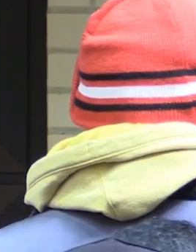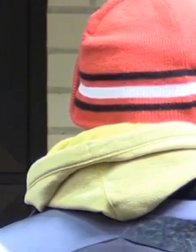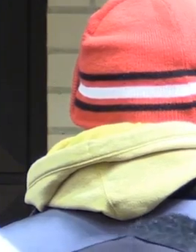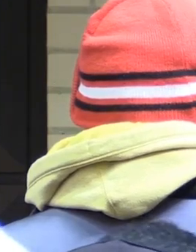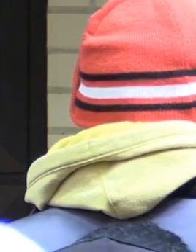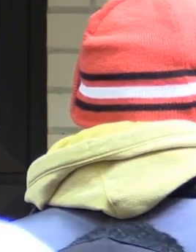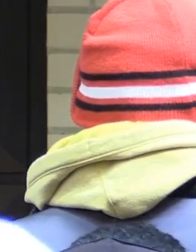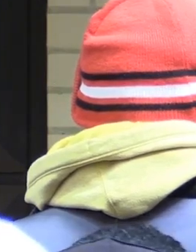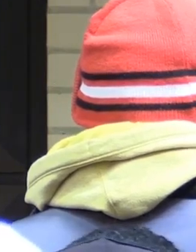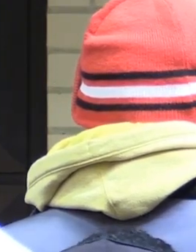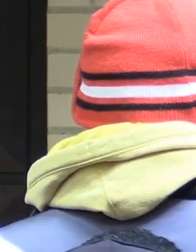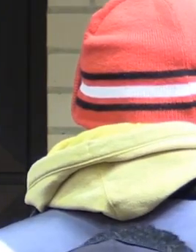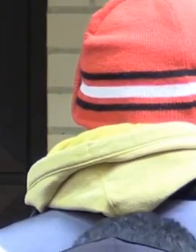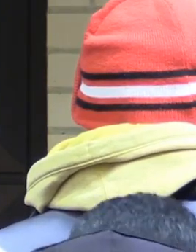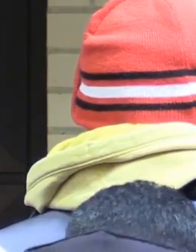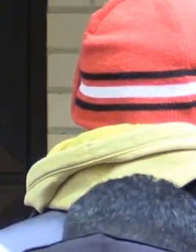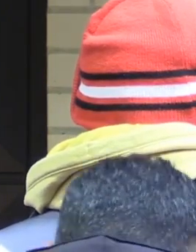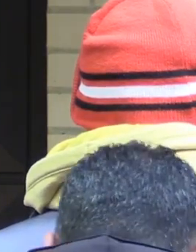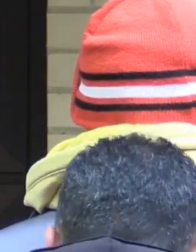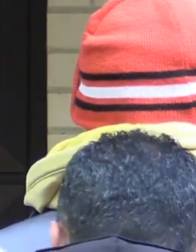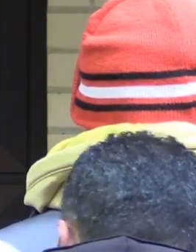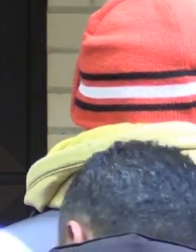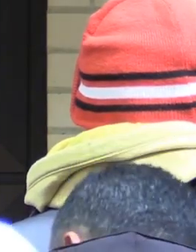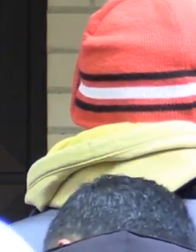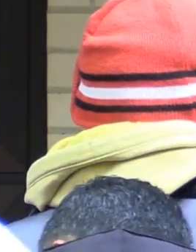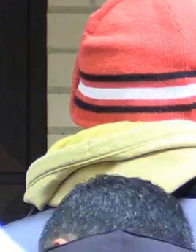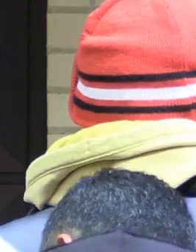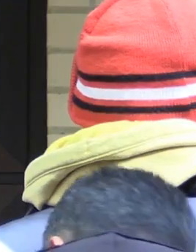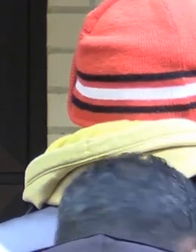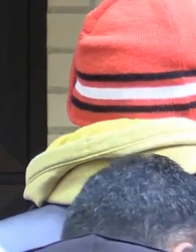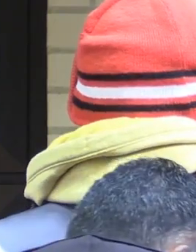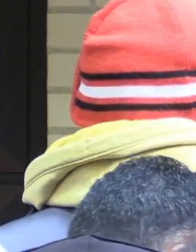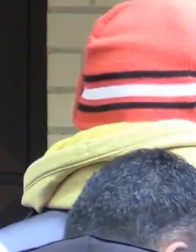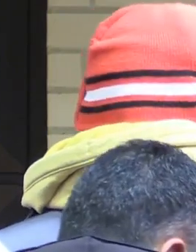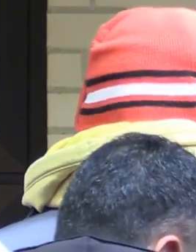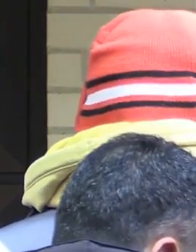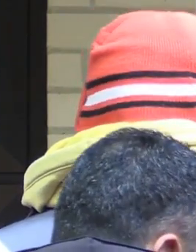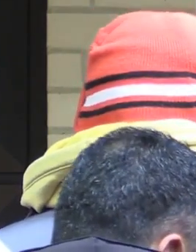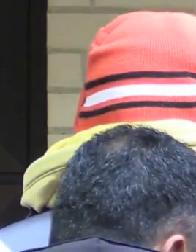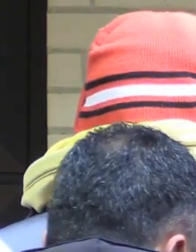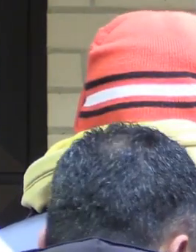استقيموا واستووا واعتدلوا.